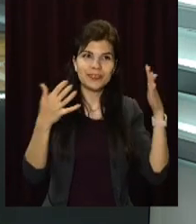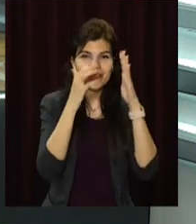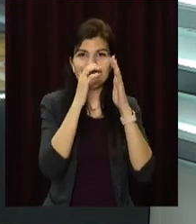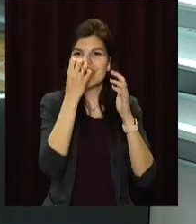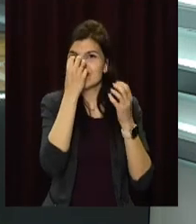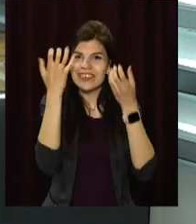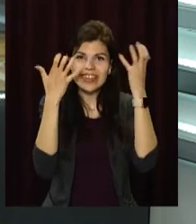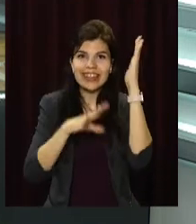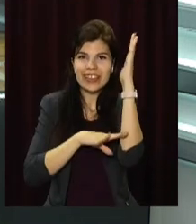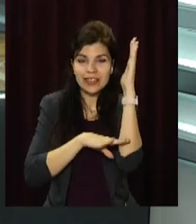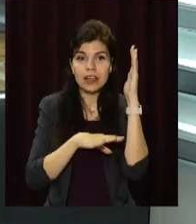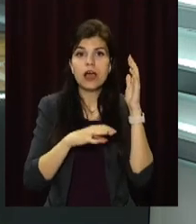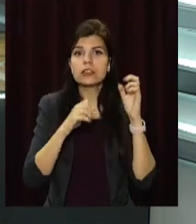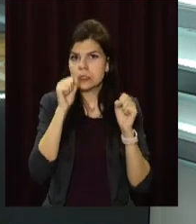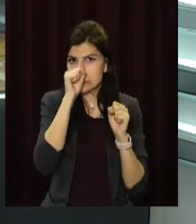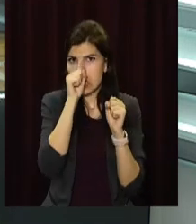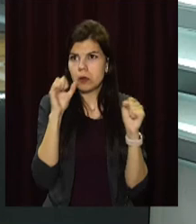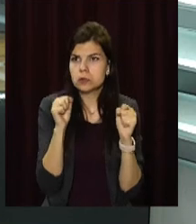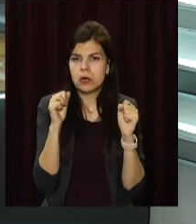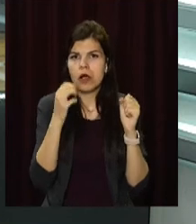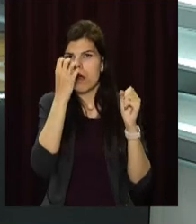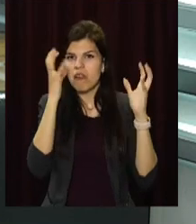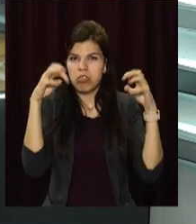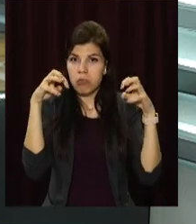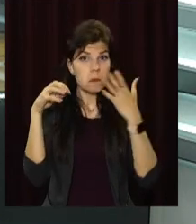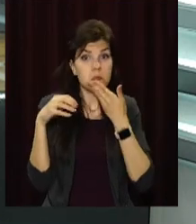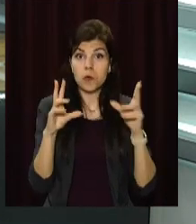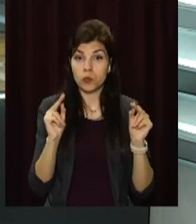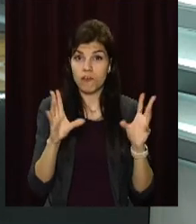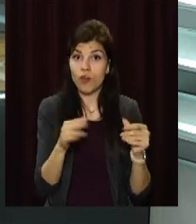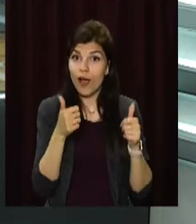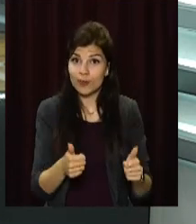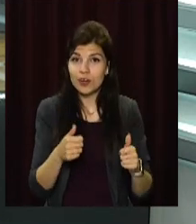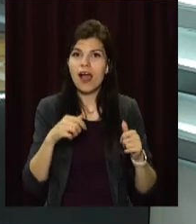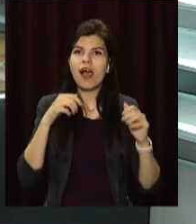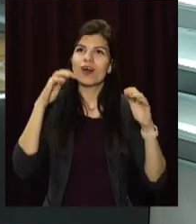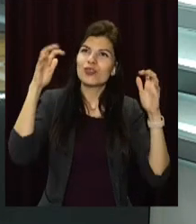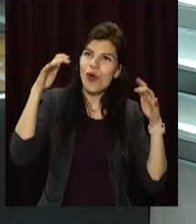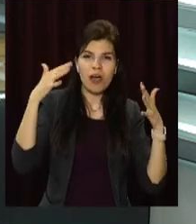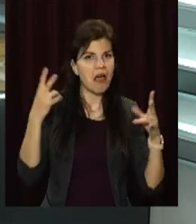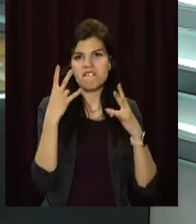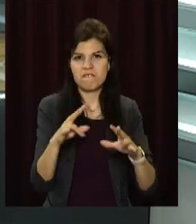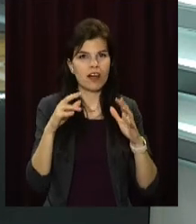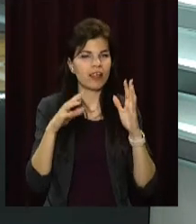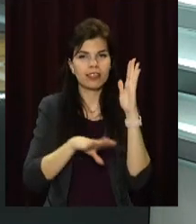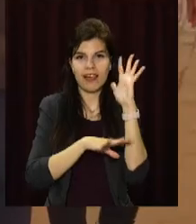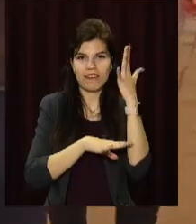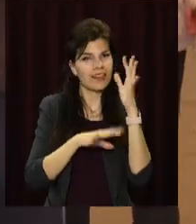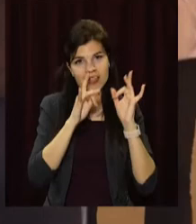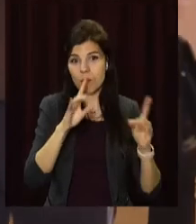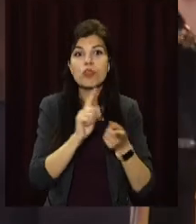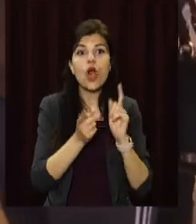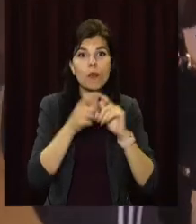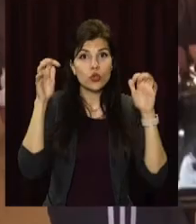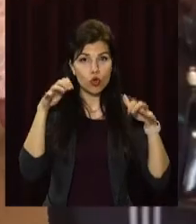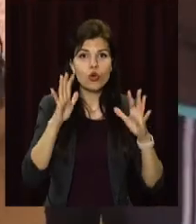експерти. Заморозків як торік синоптики не прогнозують, а поодинокі похмурі і дощові дні не зашкодять рослинам. Навпаки, погода